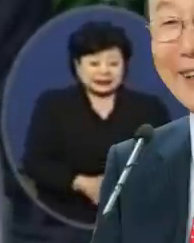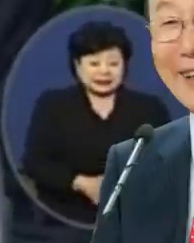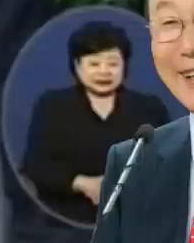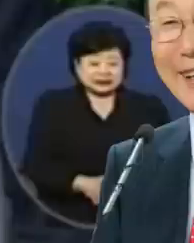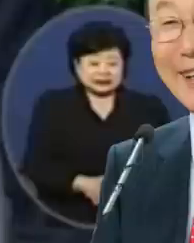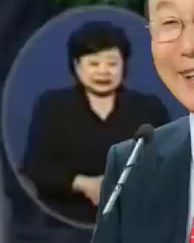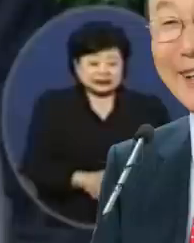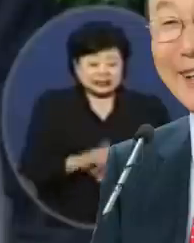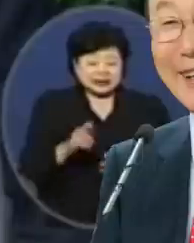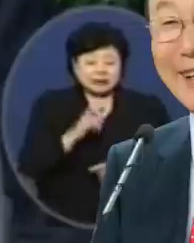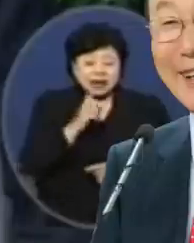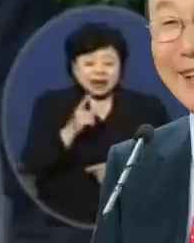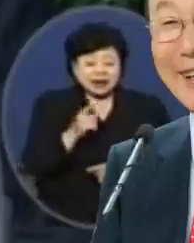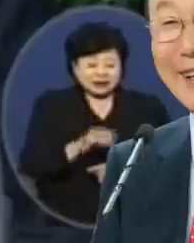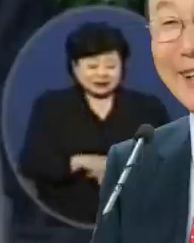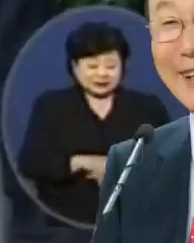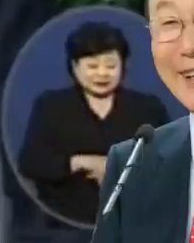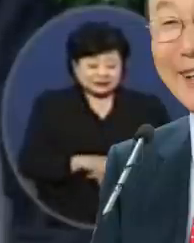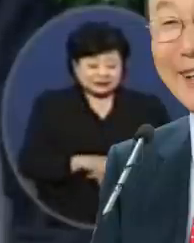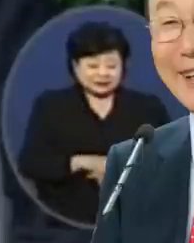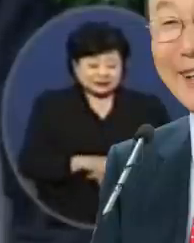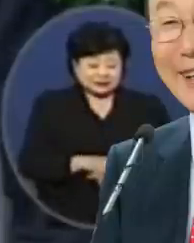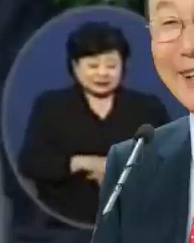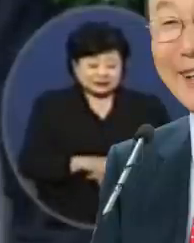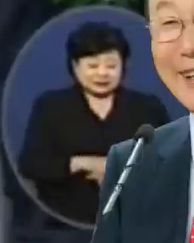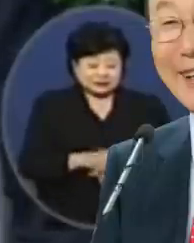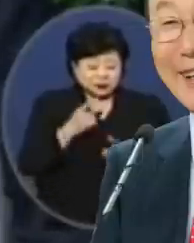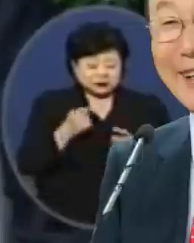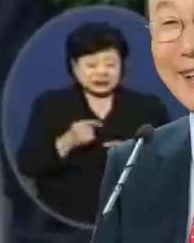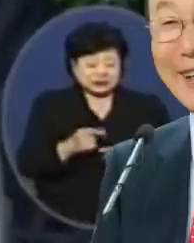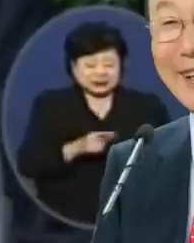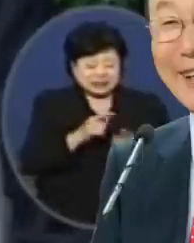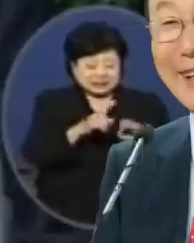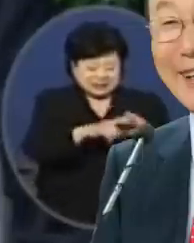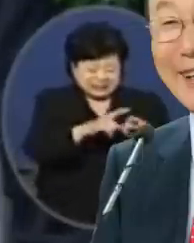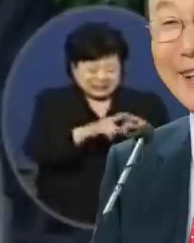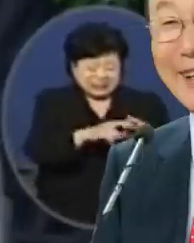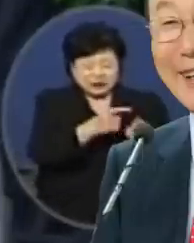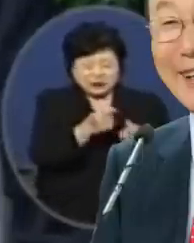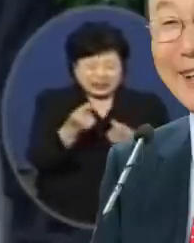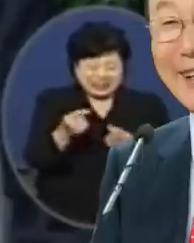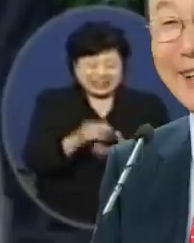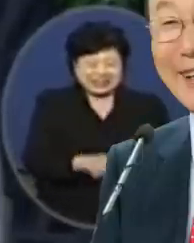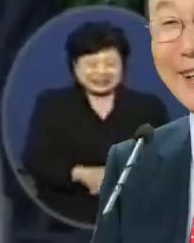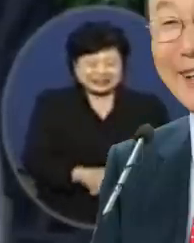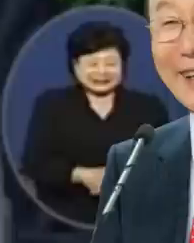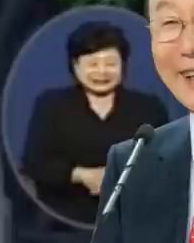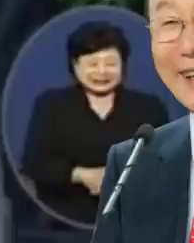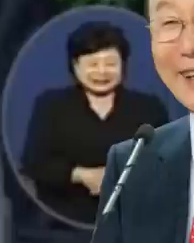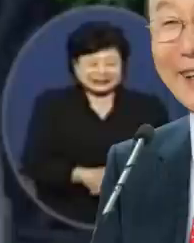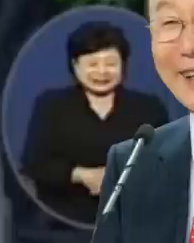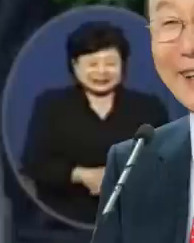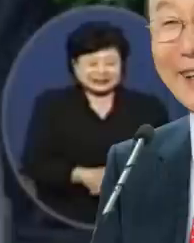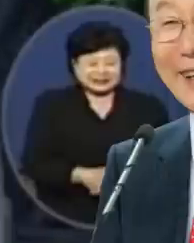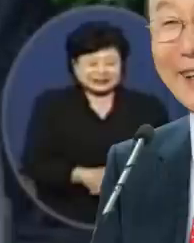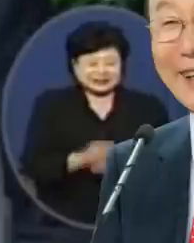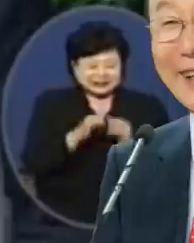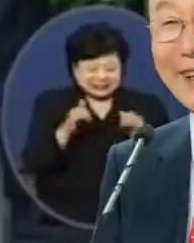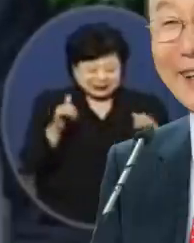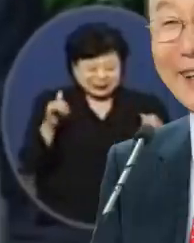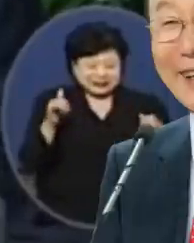에이 그렇지 않다고 해도 제가 그렇게 사는 것을 보니까 여러분은 안 그럴 수 없어요. 저는 그래도